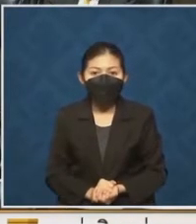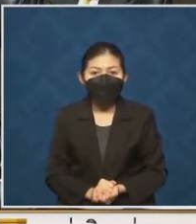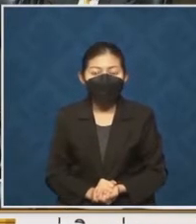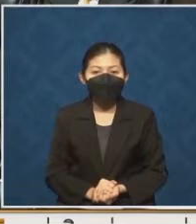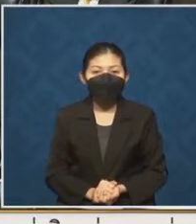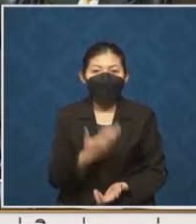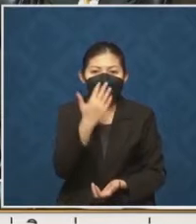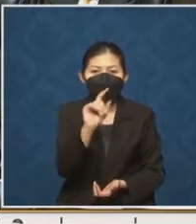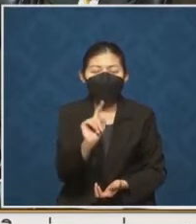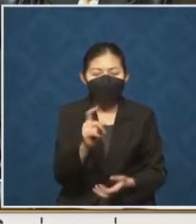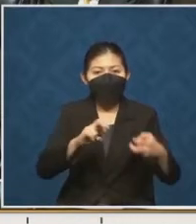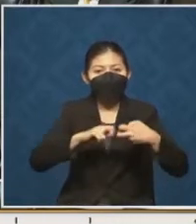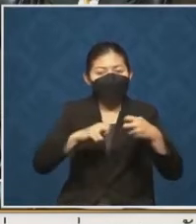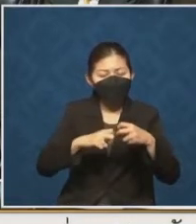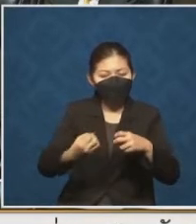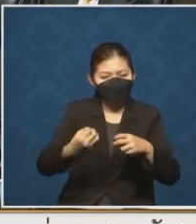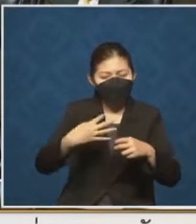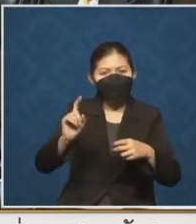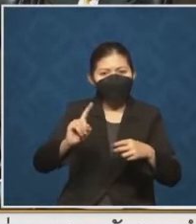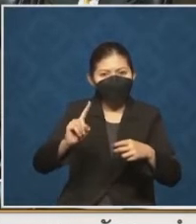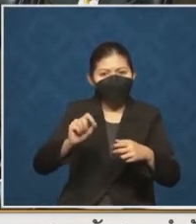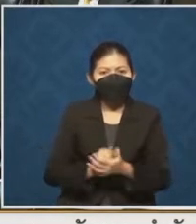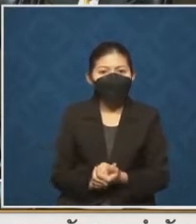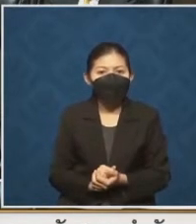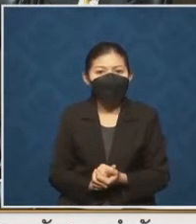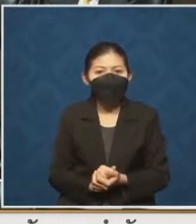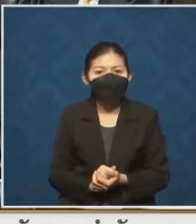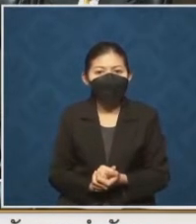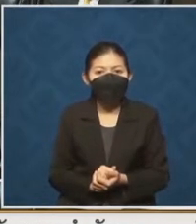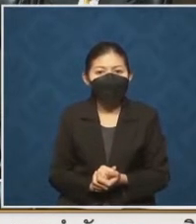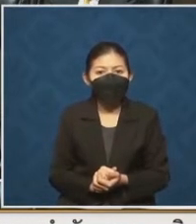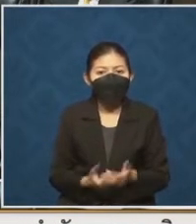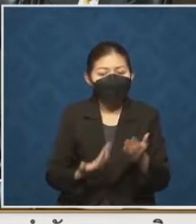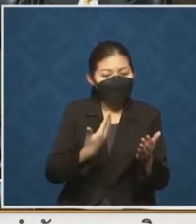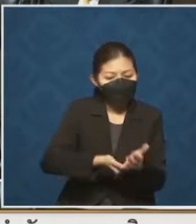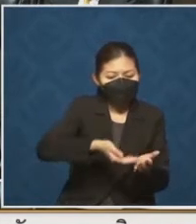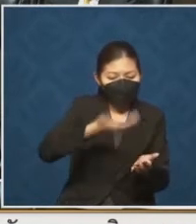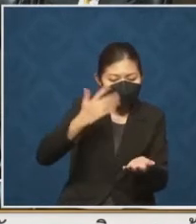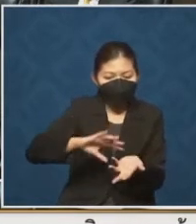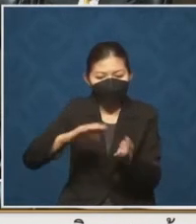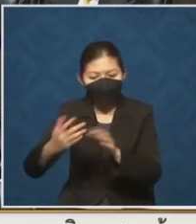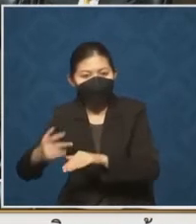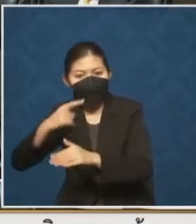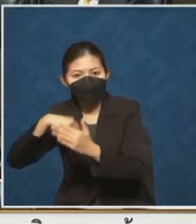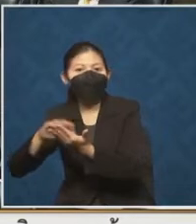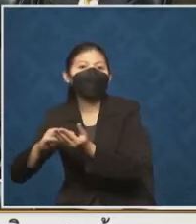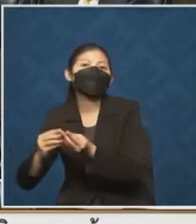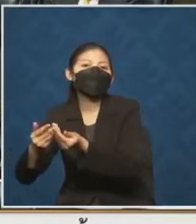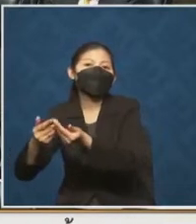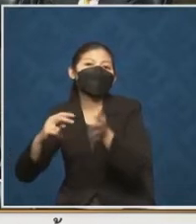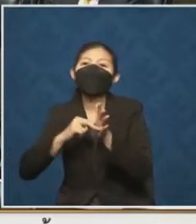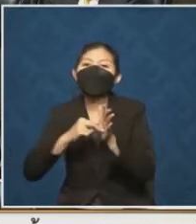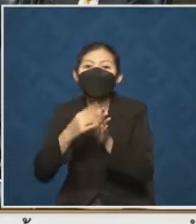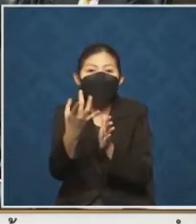ผมสรุปสั้นๆคือแพงจนพังทั้งแผ่นดินขอโทษ